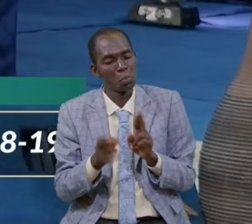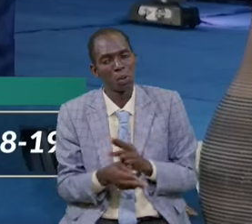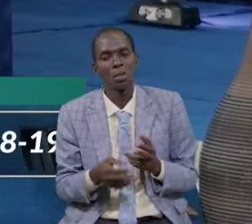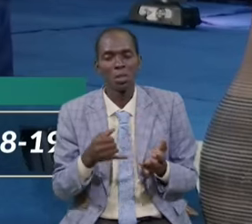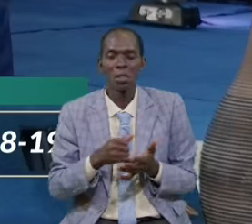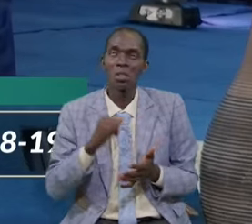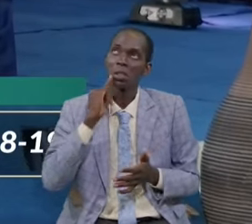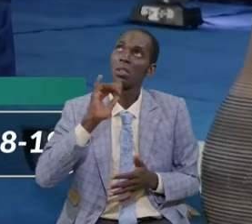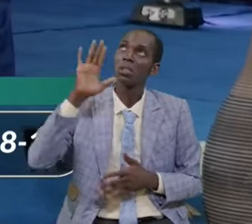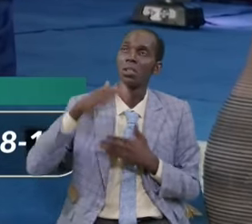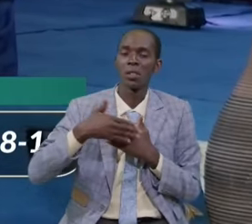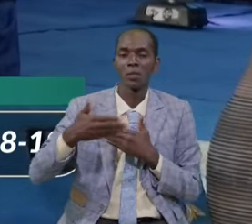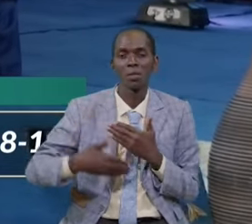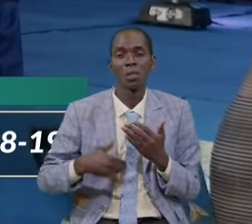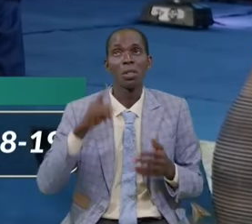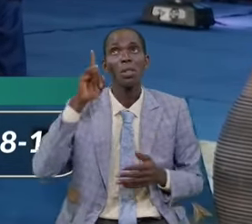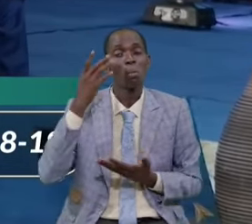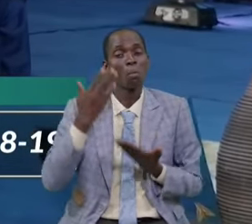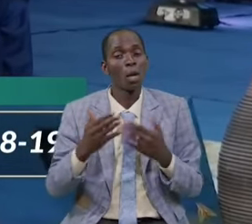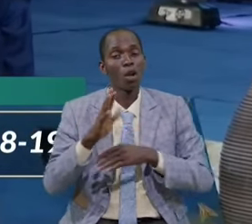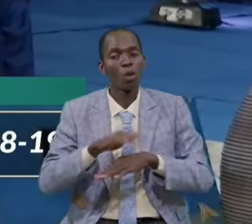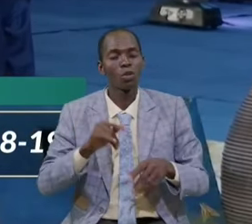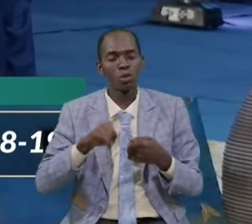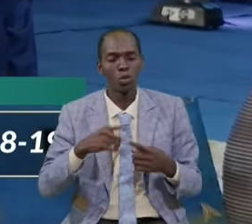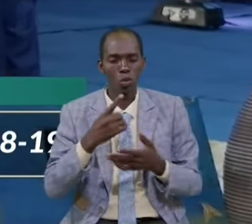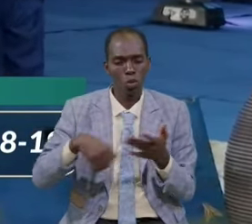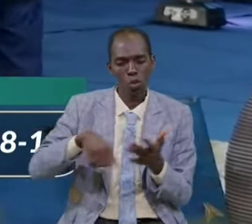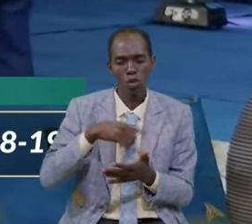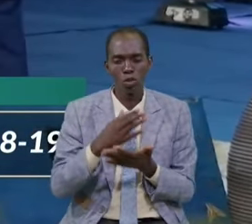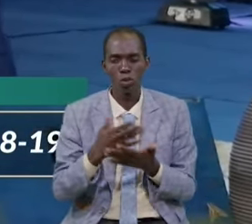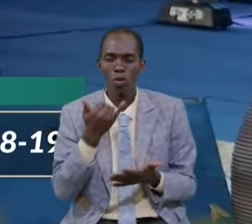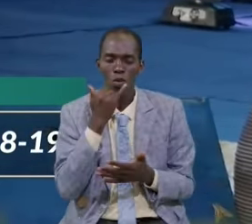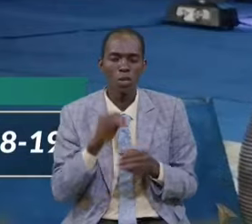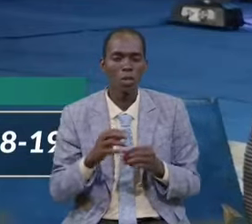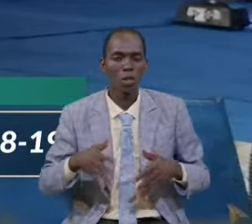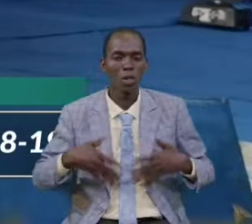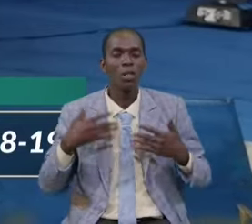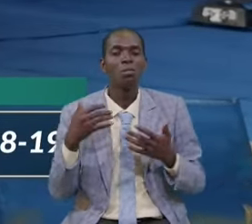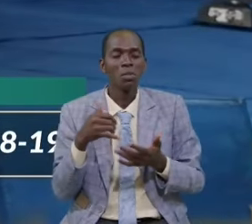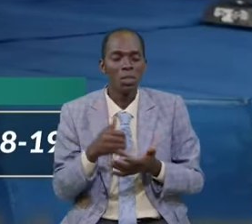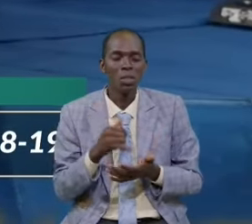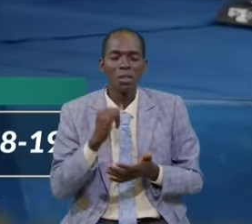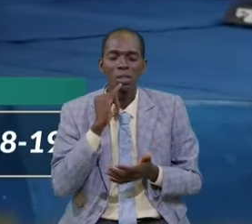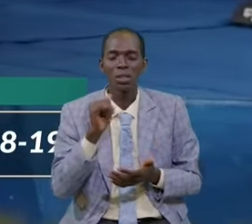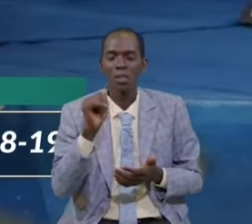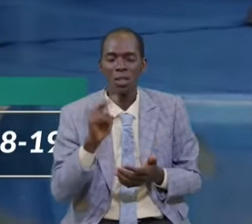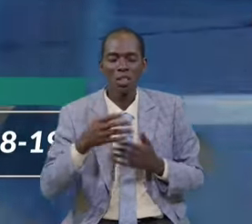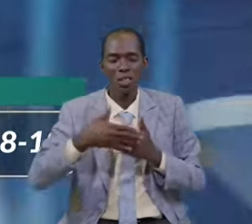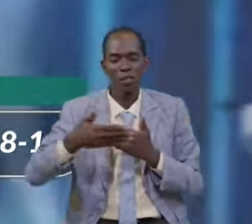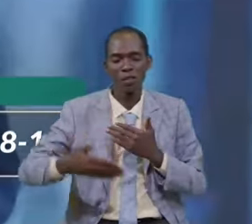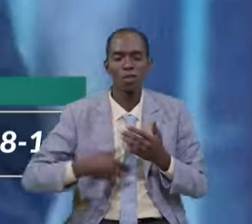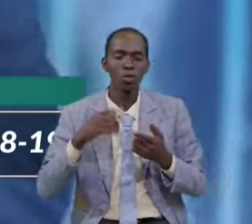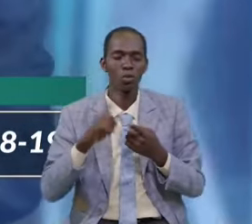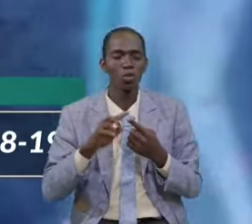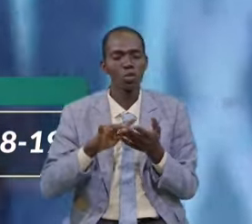à corriger quelque chose dans ta vie. C'est une invitation à la gloire. Il peut t'appeler à la prière. C'est